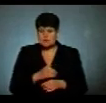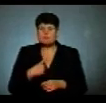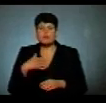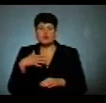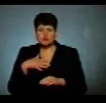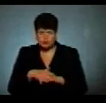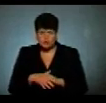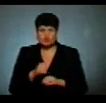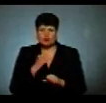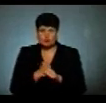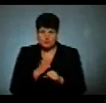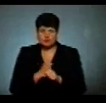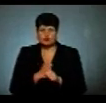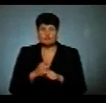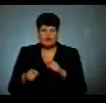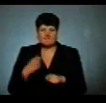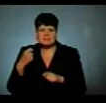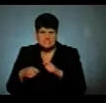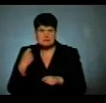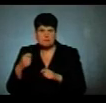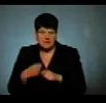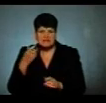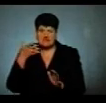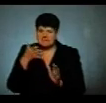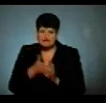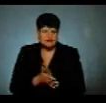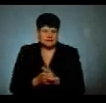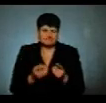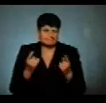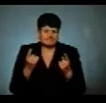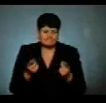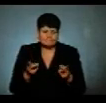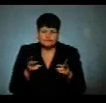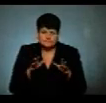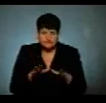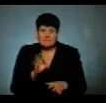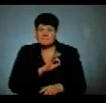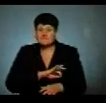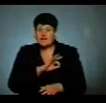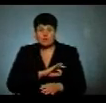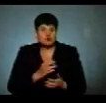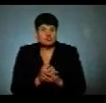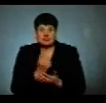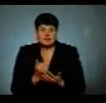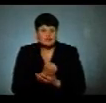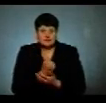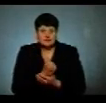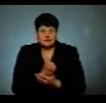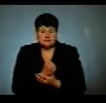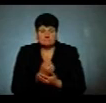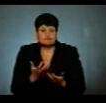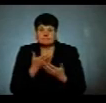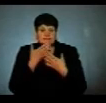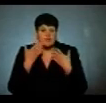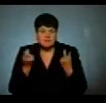що ми працюємо в суттєві збитки, тобто витрати залишаються ті самі, які були. Виручки від діяльності «Електротранс» не отримує.